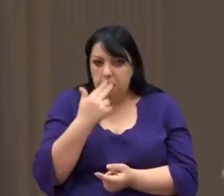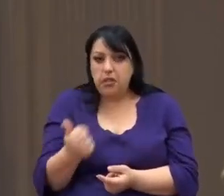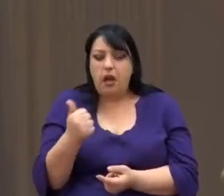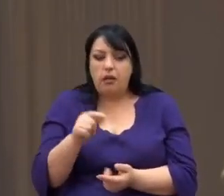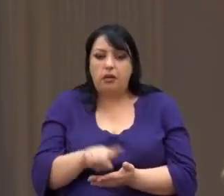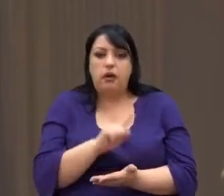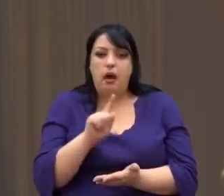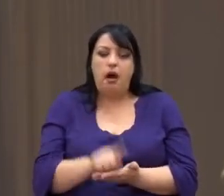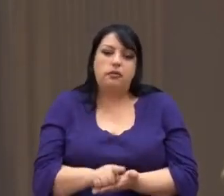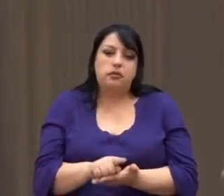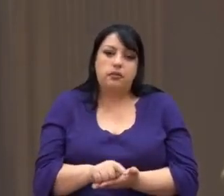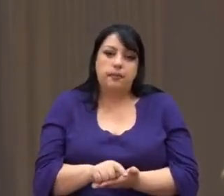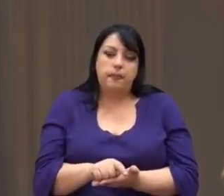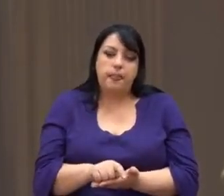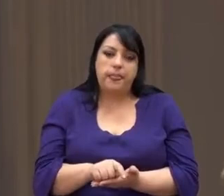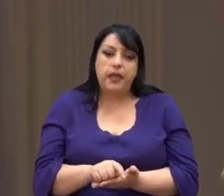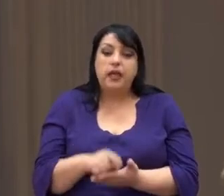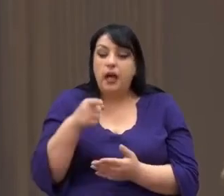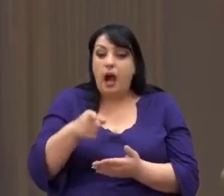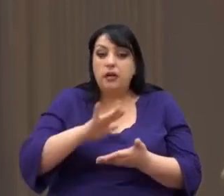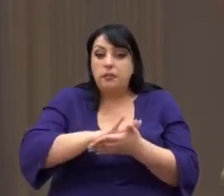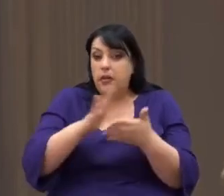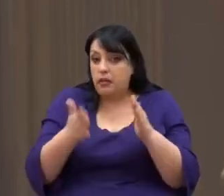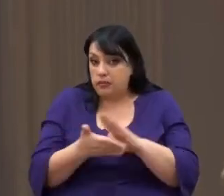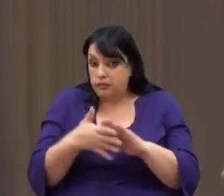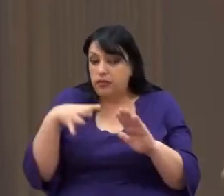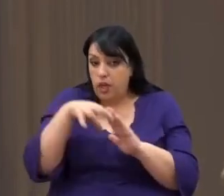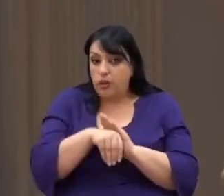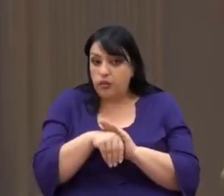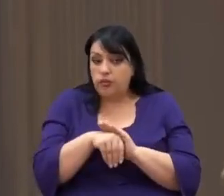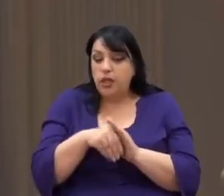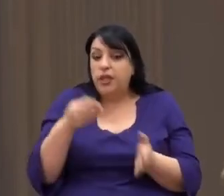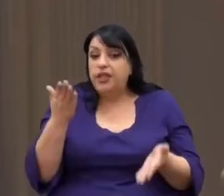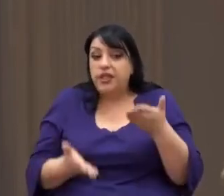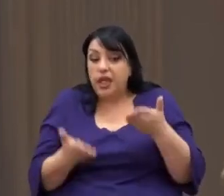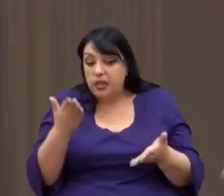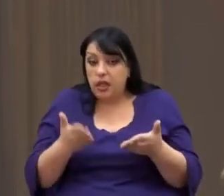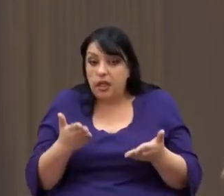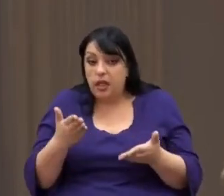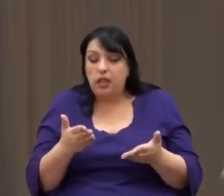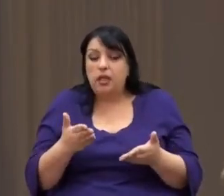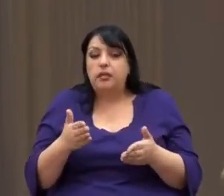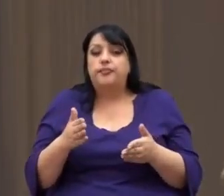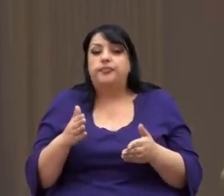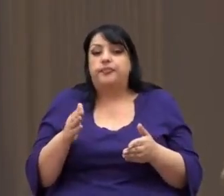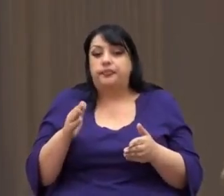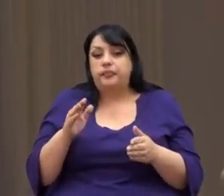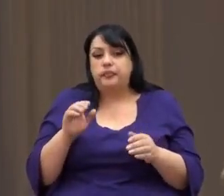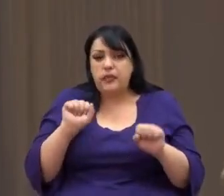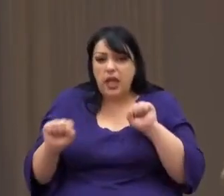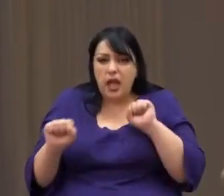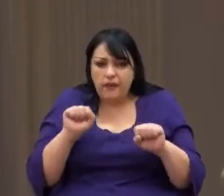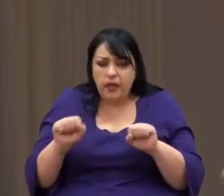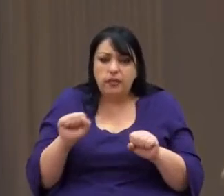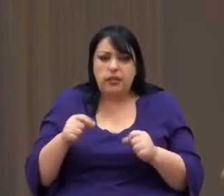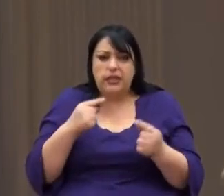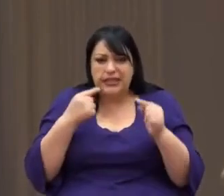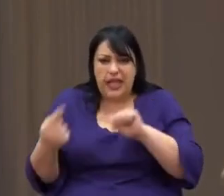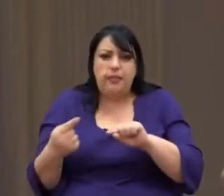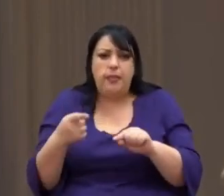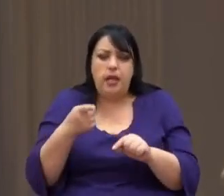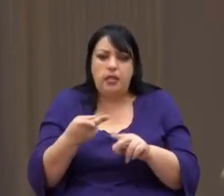առաջանում. այս իրավիճակում, եթե իշխող մեծամասնությունը դեմ է արտահայտվելու